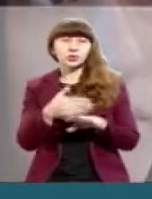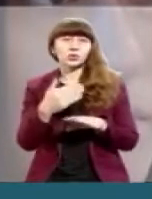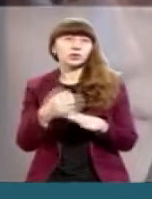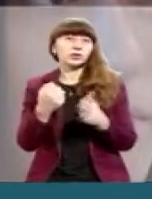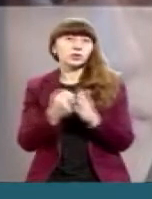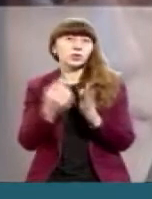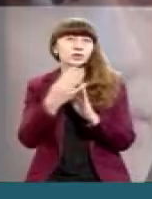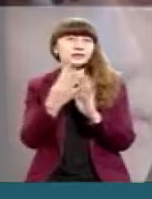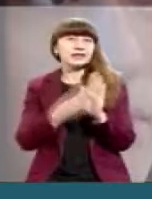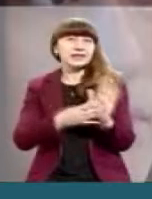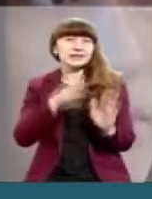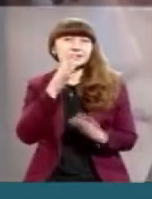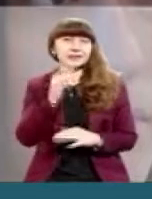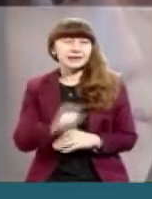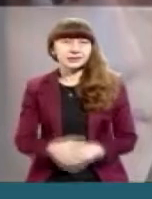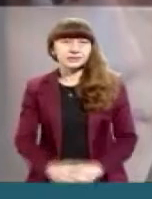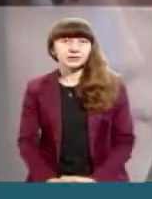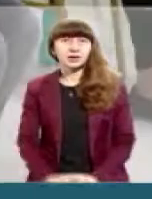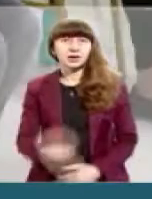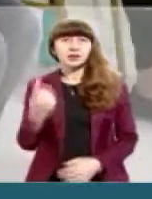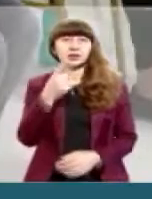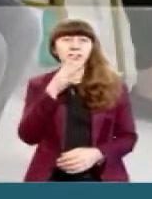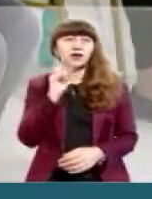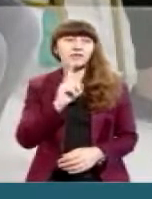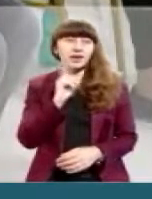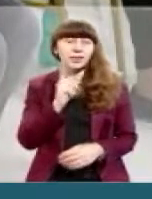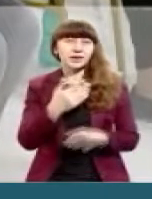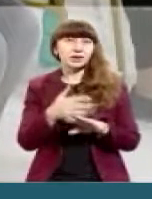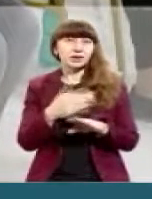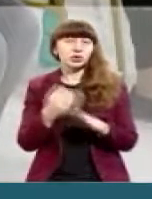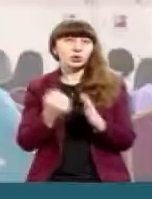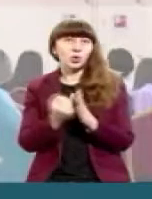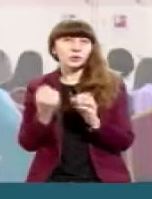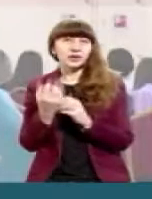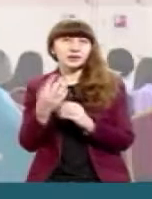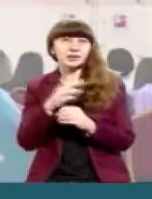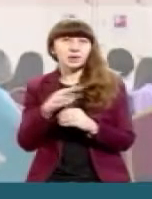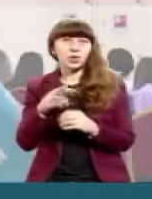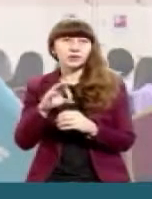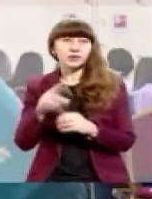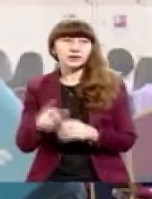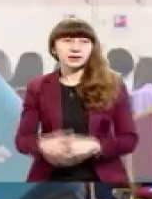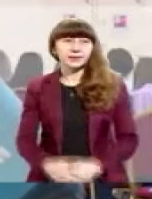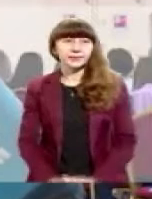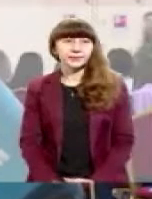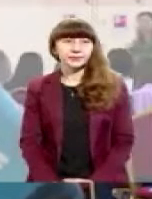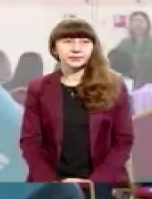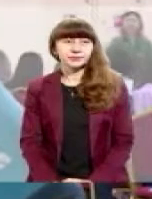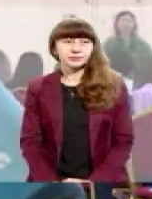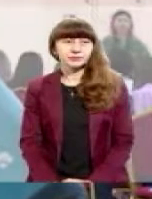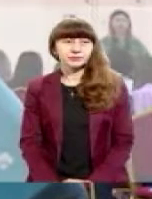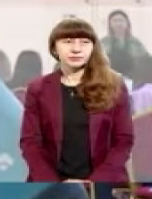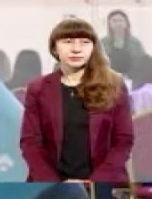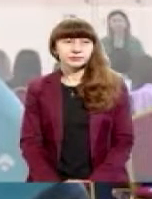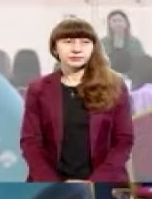дейін жүзеге асырылады. Бір реттік қарыз сомасы 15 миллион теңгеге дейінгі мөлшерді құрайды. Жас отбасылар мен